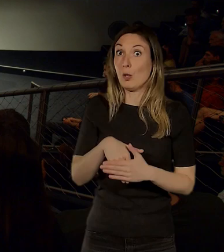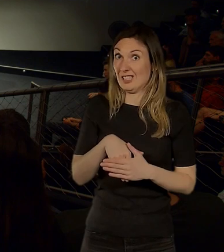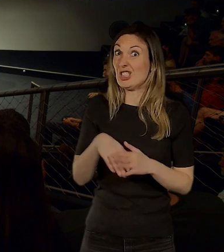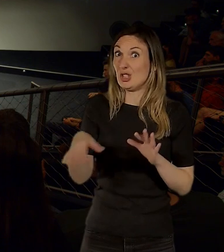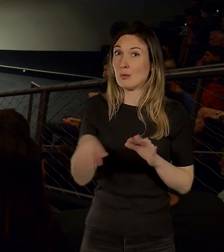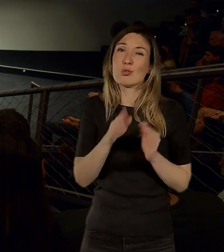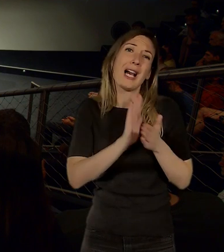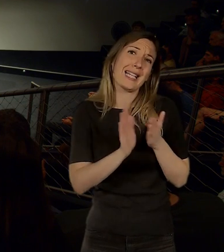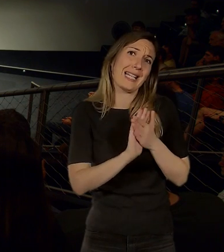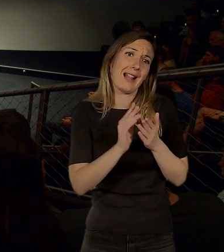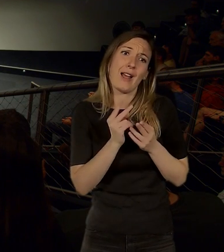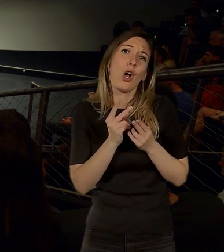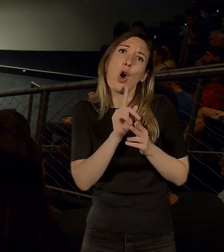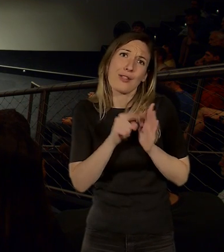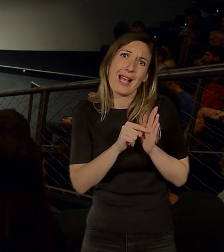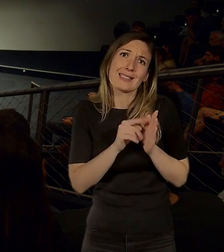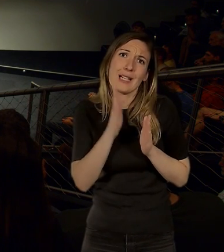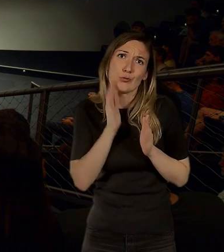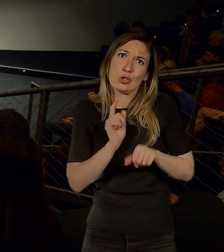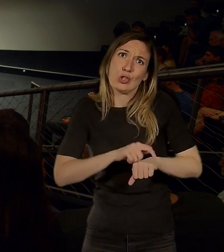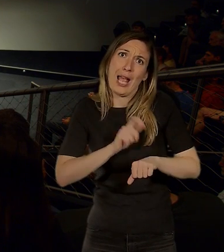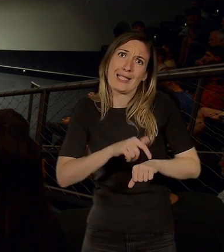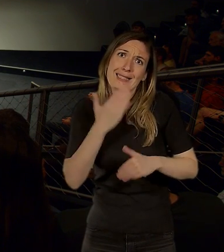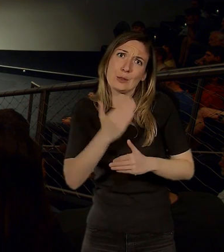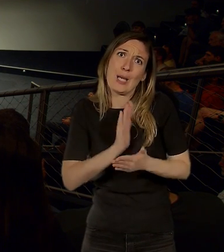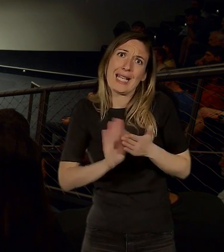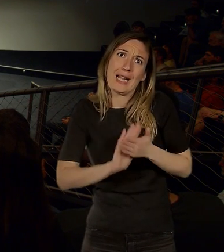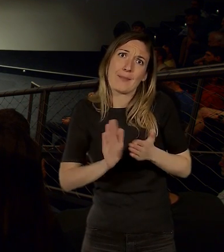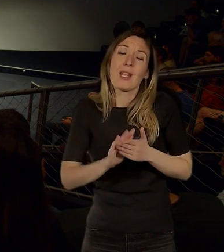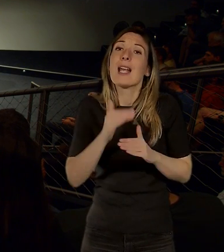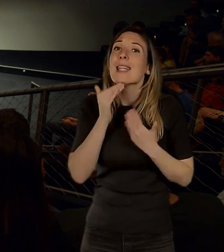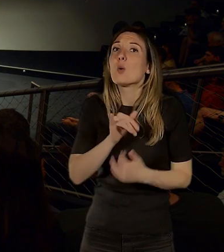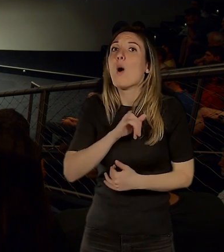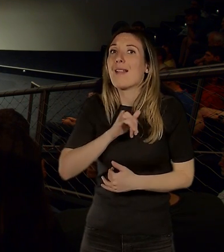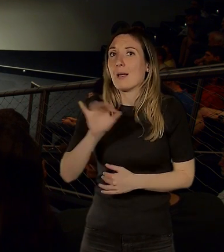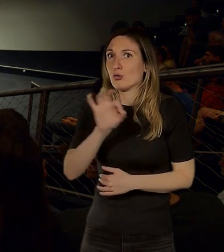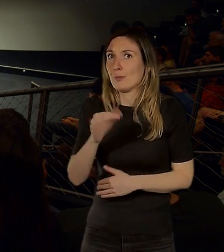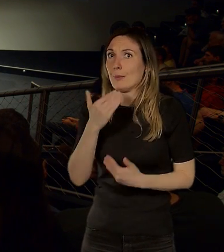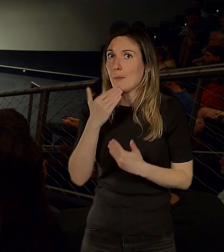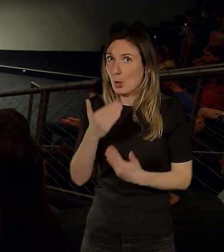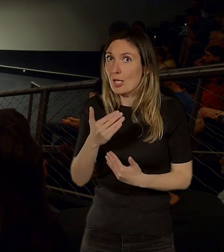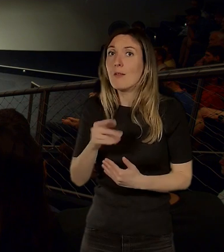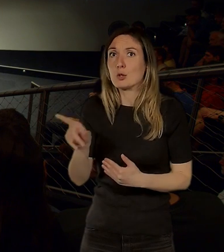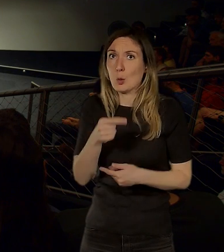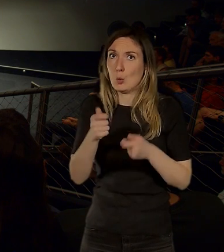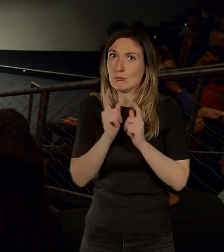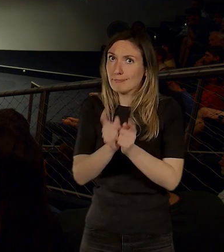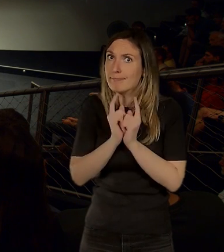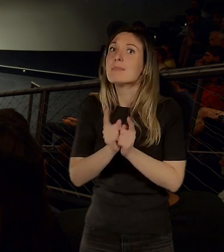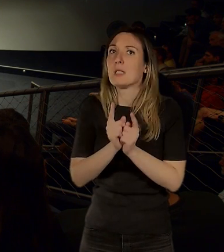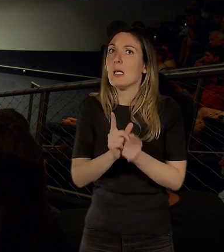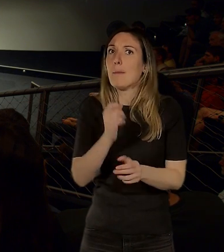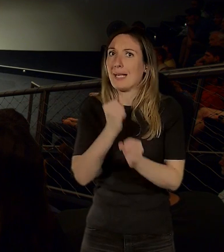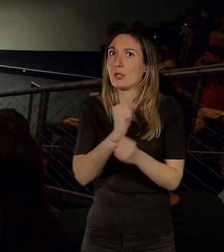částí. A poprosím vás o rychlou odpověď, otázku, tlačí nás čas. Děkuju moc. Dobře, chtěl jsem poděkovat Adamu Scheinerovi, který s pány na tento projektu významně